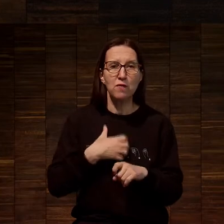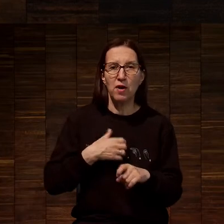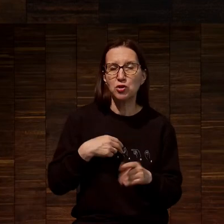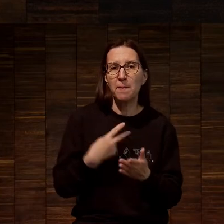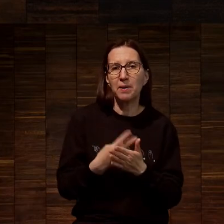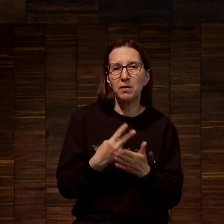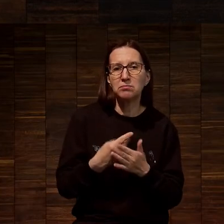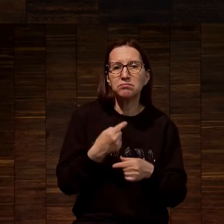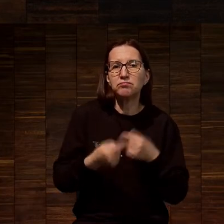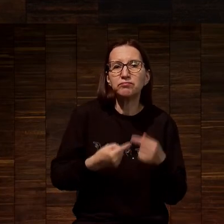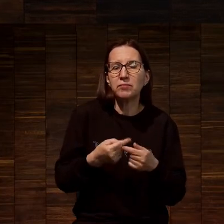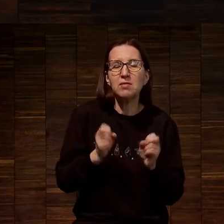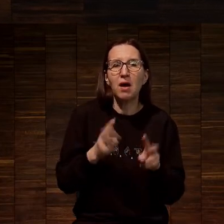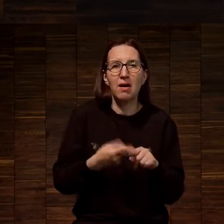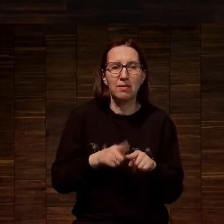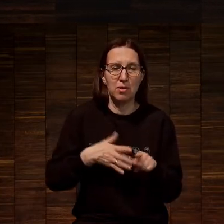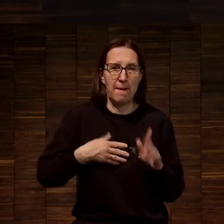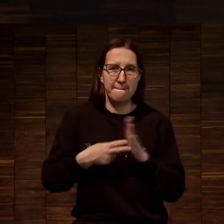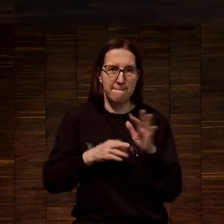показать генеалогию проекта,